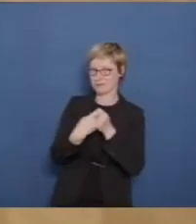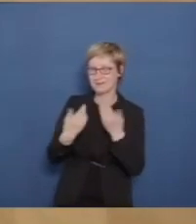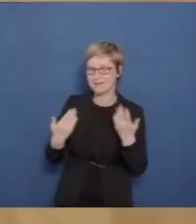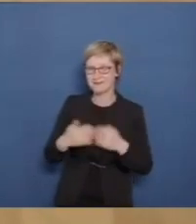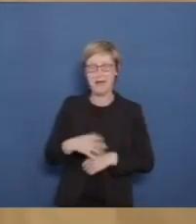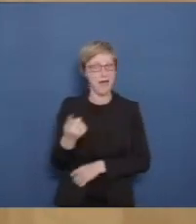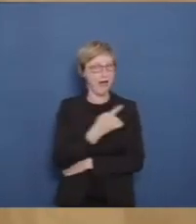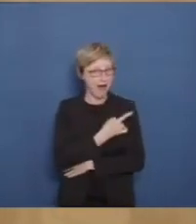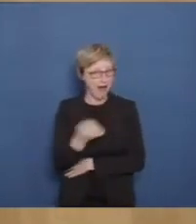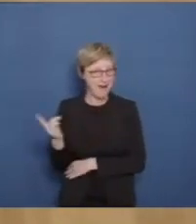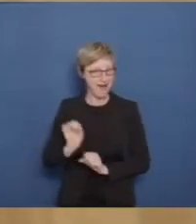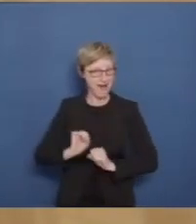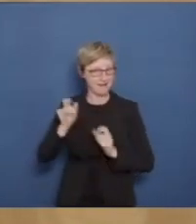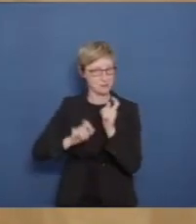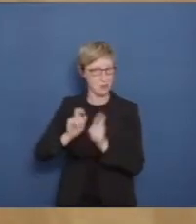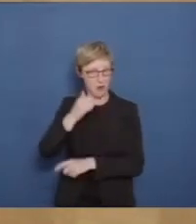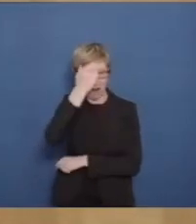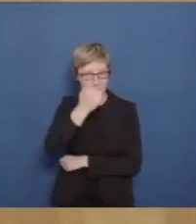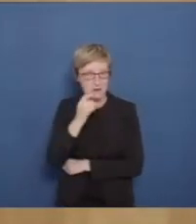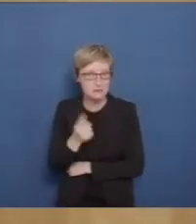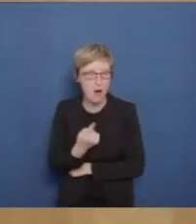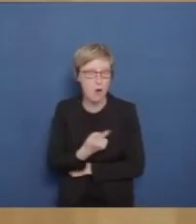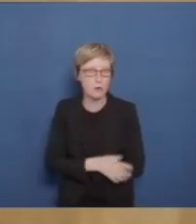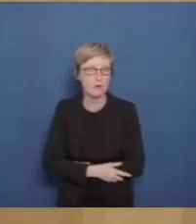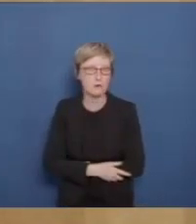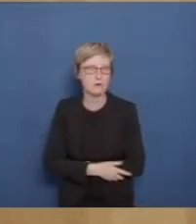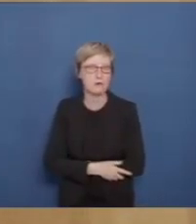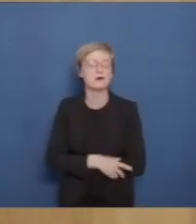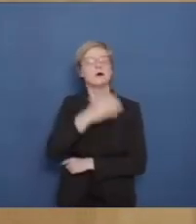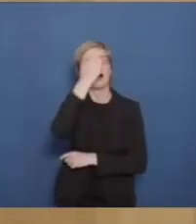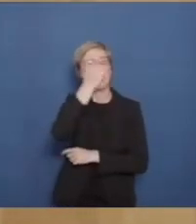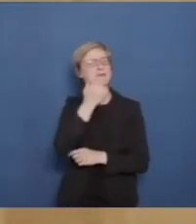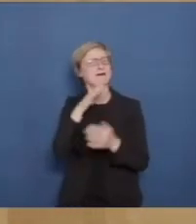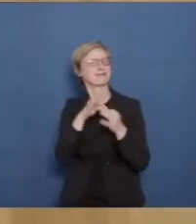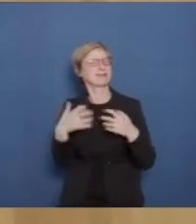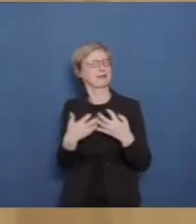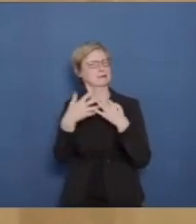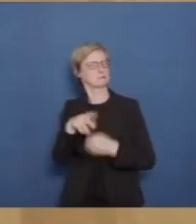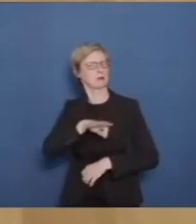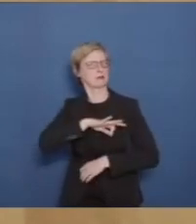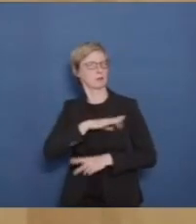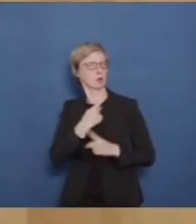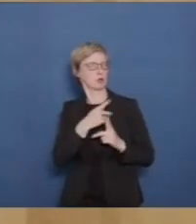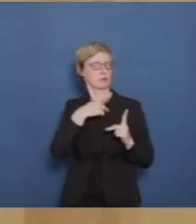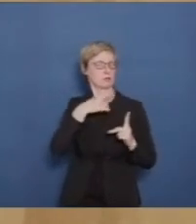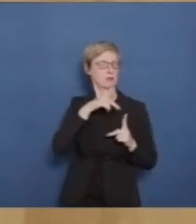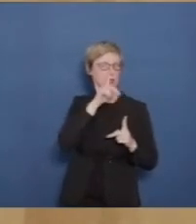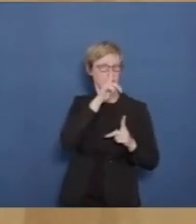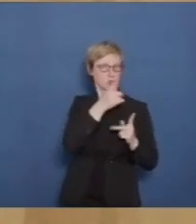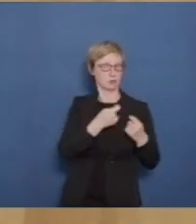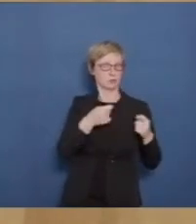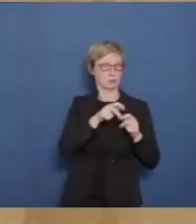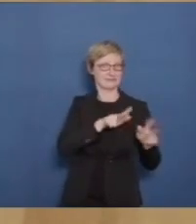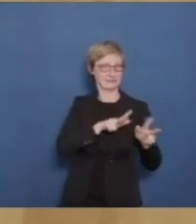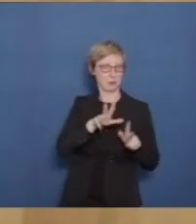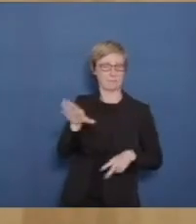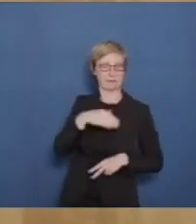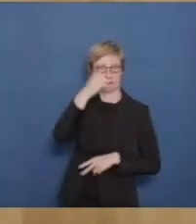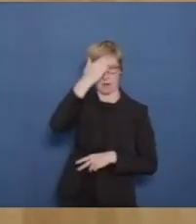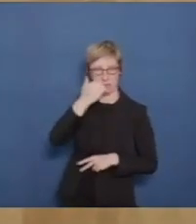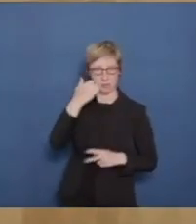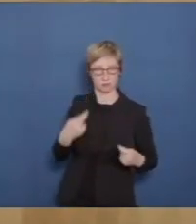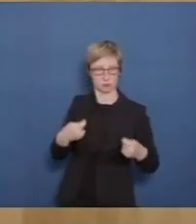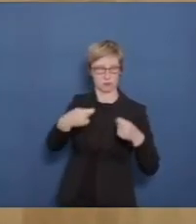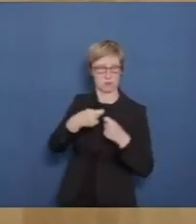diesen allen Akteuren auch Hamas gehört, die ja nun eine der Kriegsparteien ist. Also spricht die Bundesregierung mit Hamas direkt? Und sehen Sie eigentlich